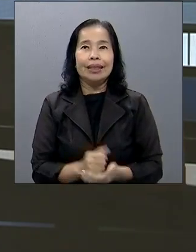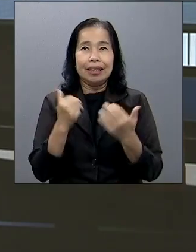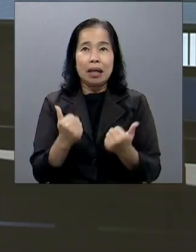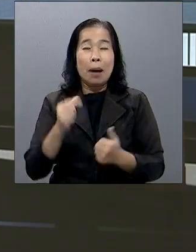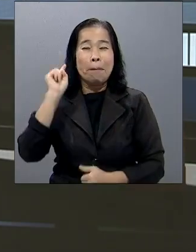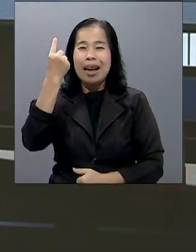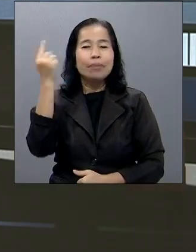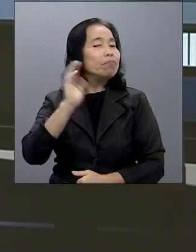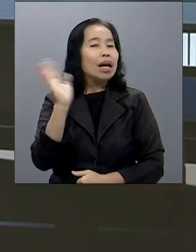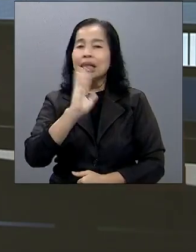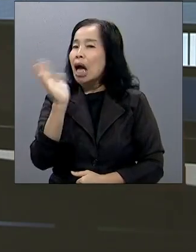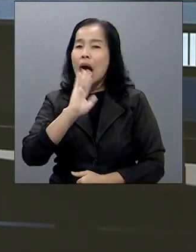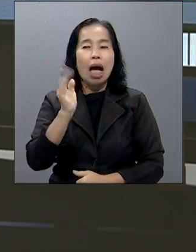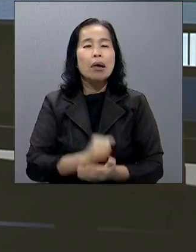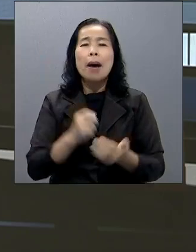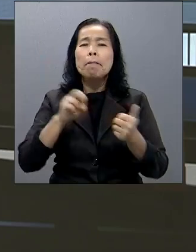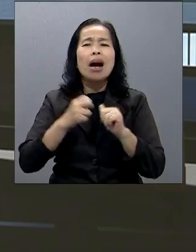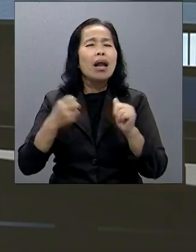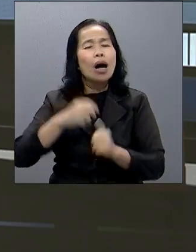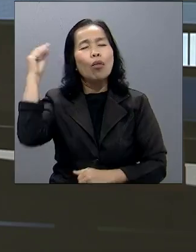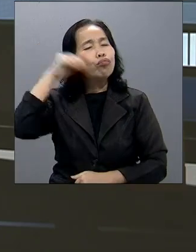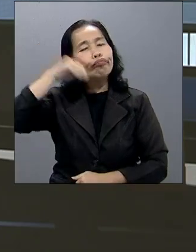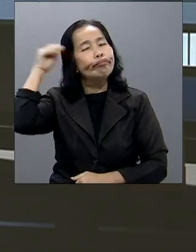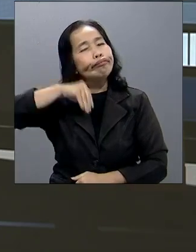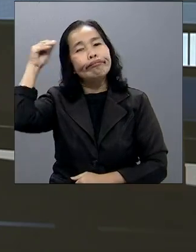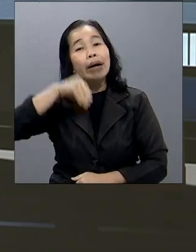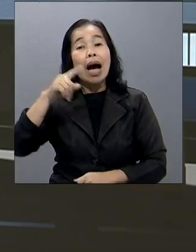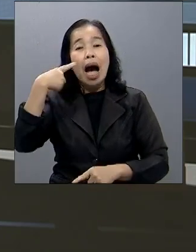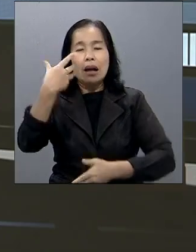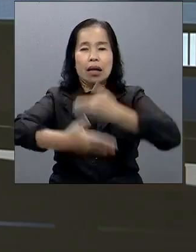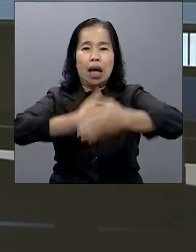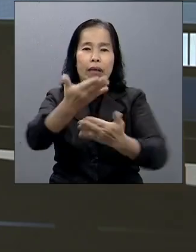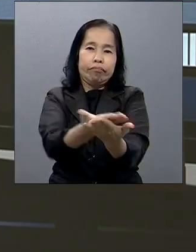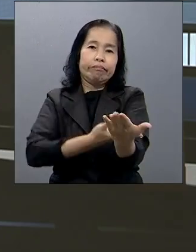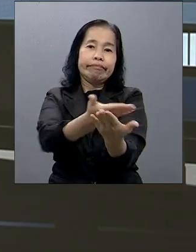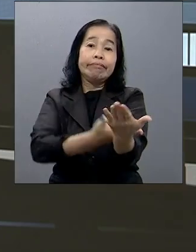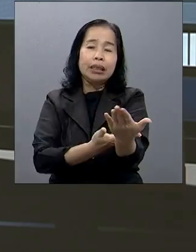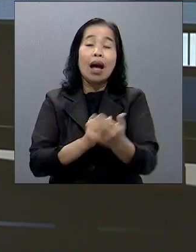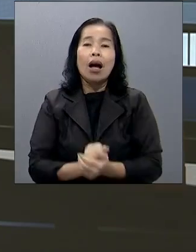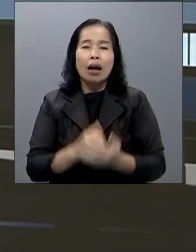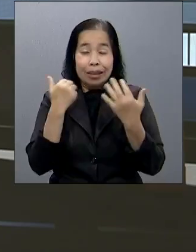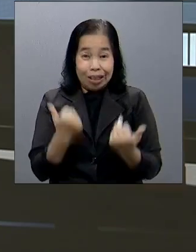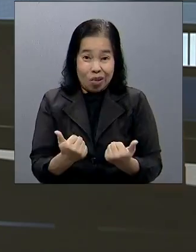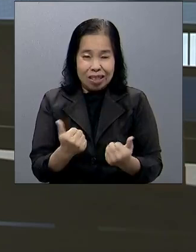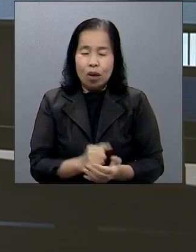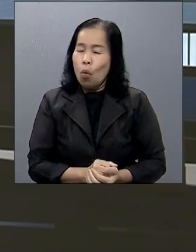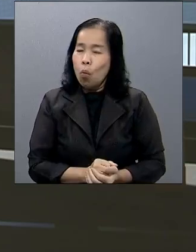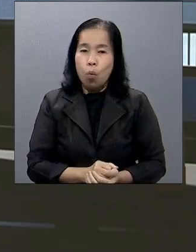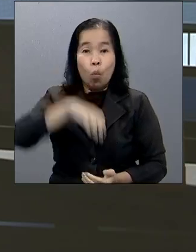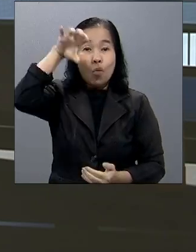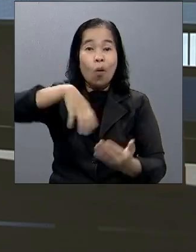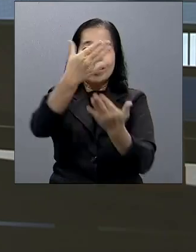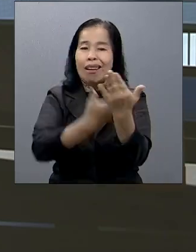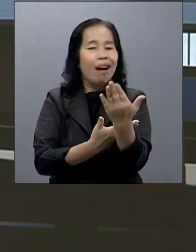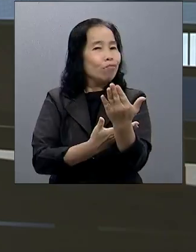ใหม่แต่เป็นปัญหารายวันที่เกิดขึ้นกับผู้ค้าสลากนะคือล่าสุดเนี่ยตอนนี้กองสลากเขาจะลดโคว